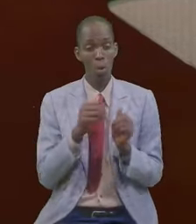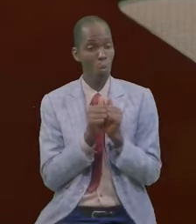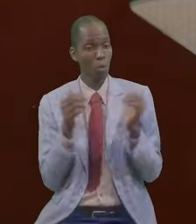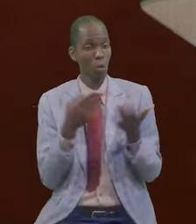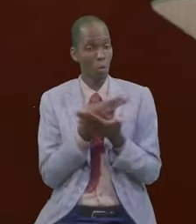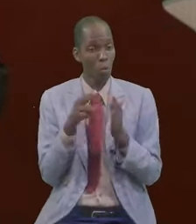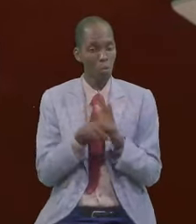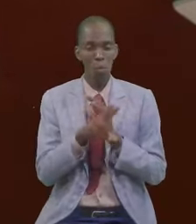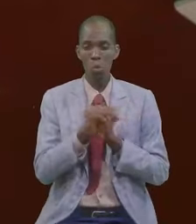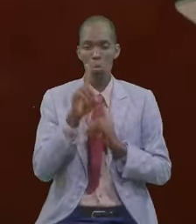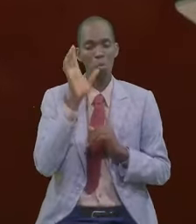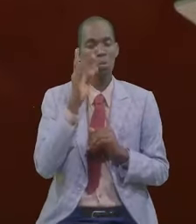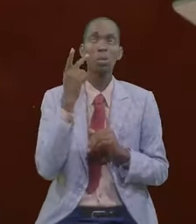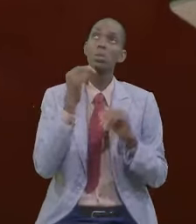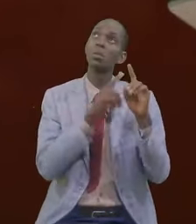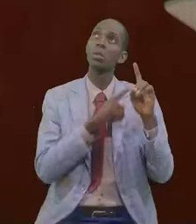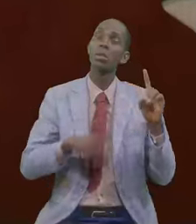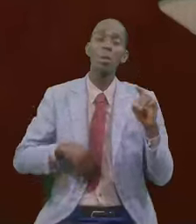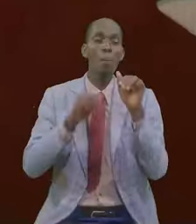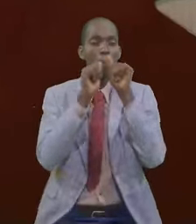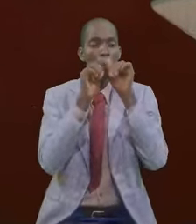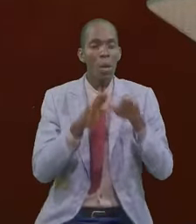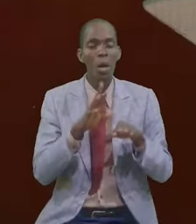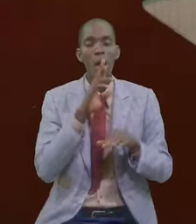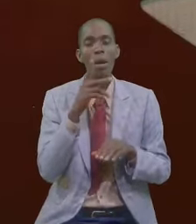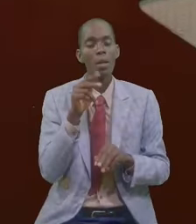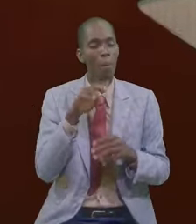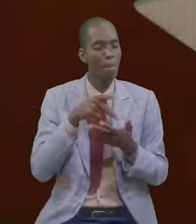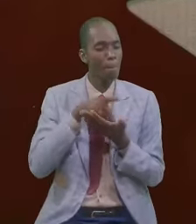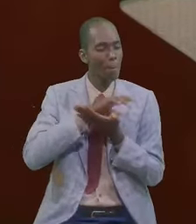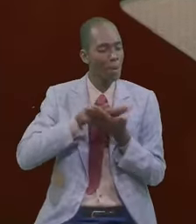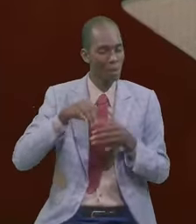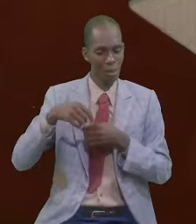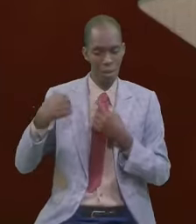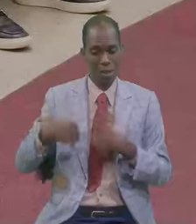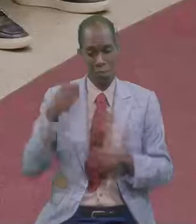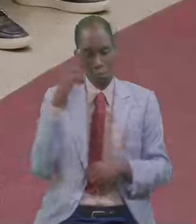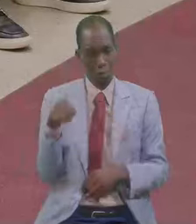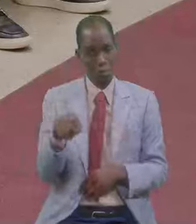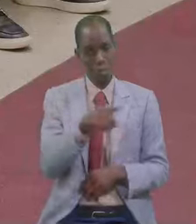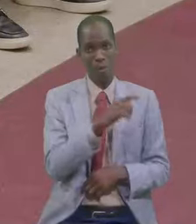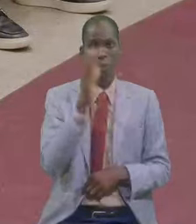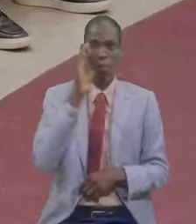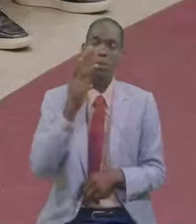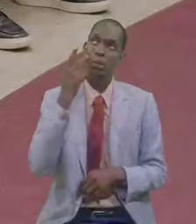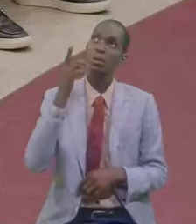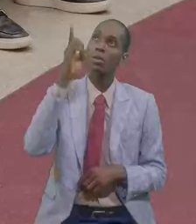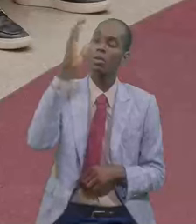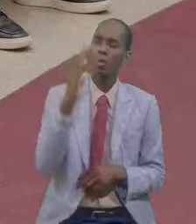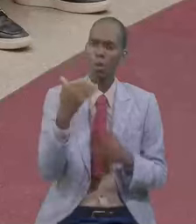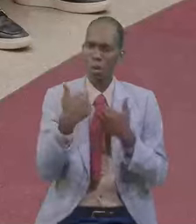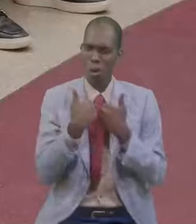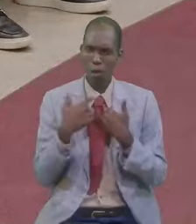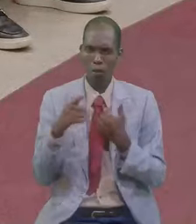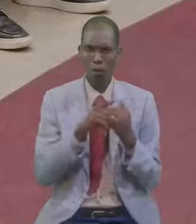Seigneur. Heureux ceux qui ont le cœur pur, car ils verront Dieu. Avez-vous fait cela? Vous